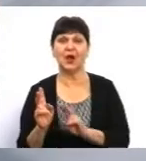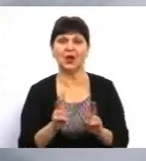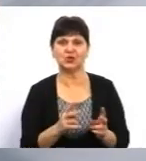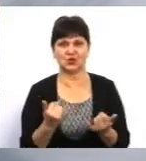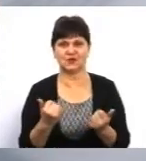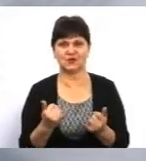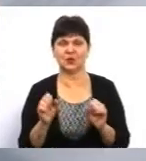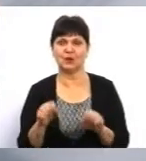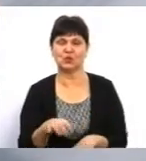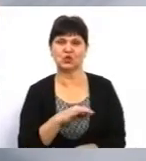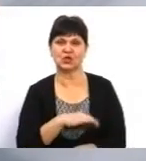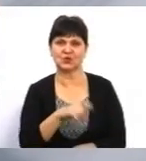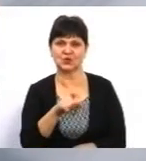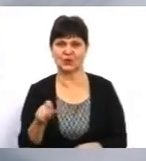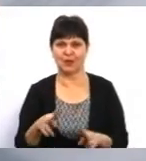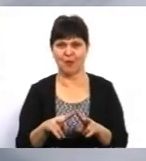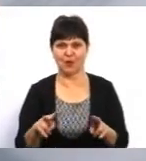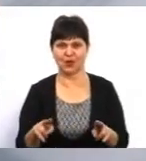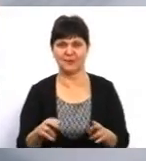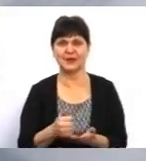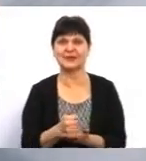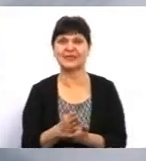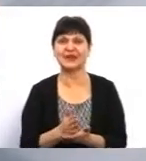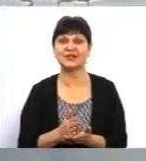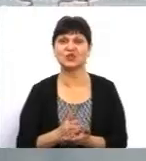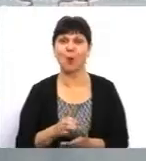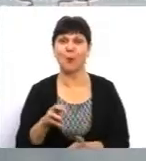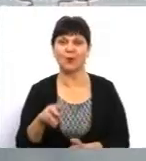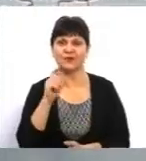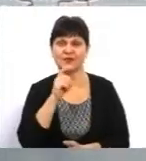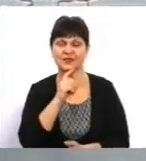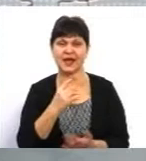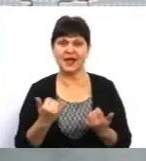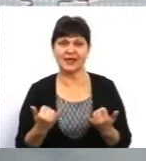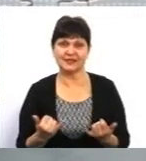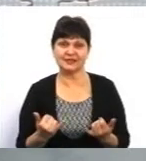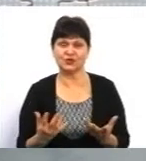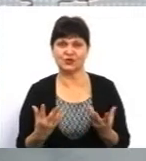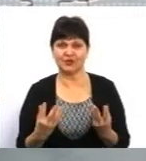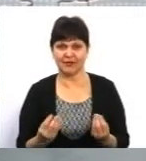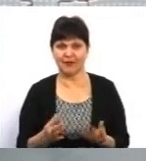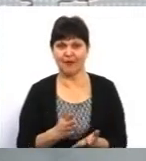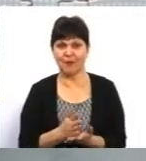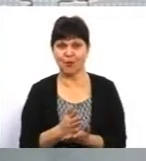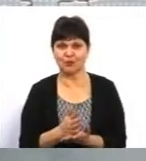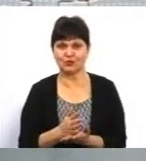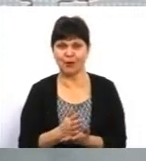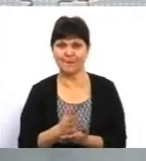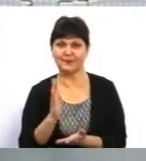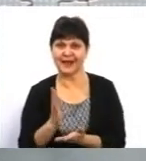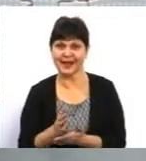може скористатись подібним сервісом у Вінниці? На сьогоднішній день послугою «Є Малятко» мають